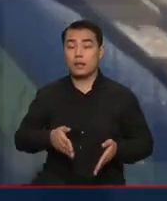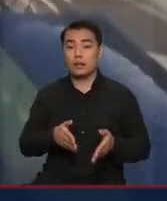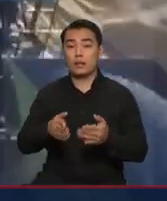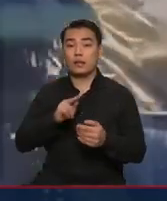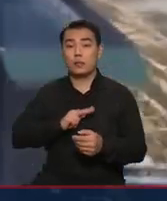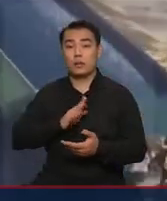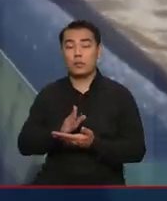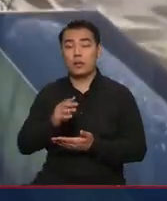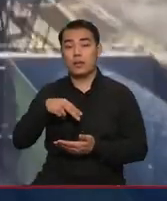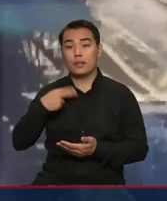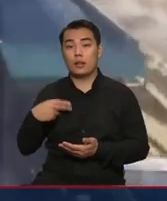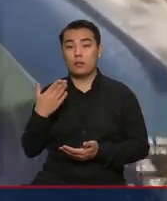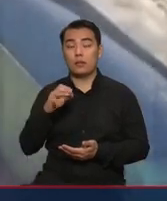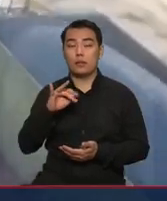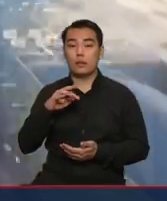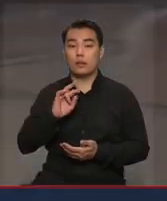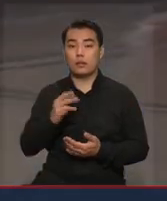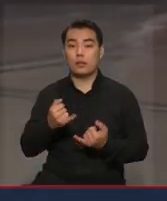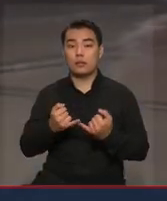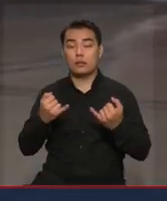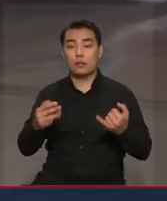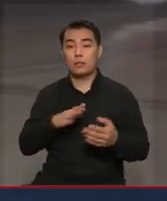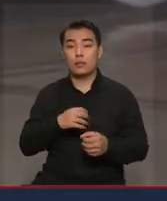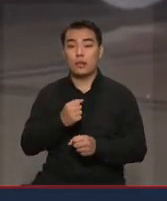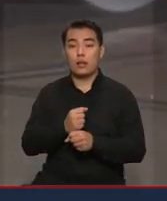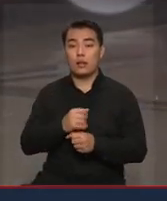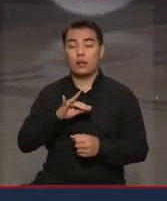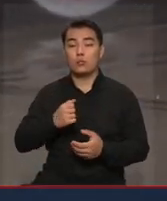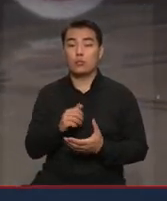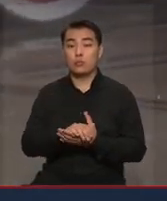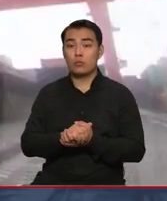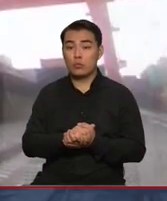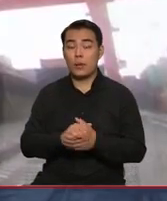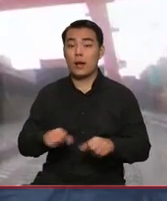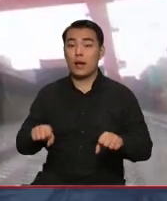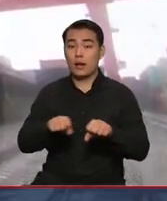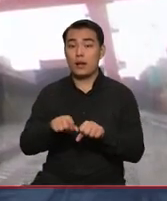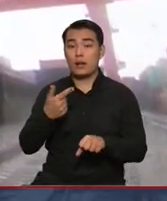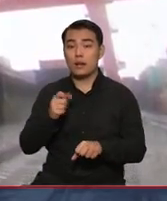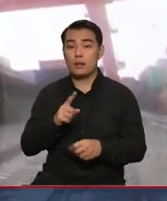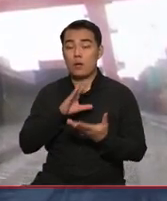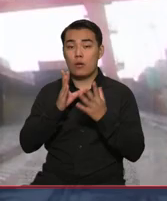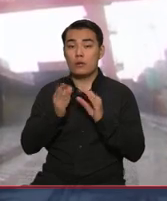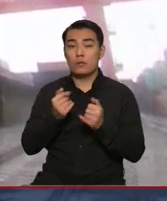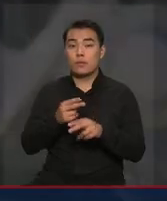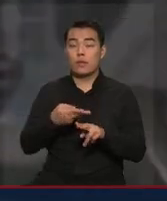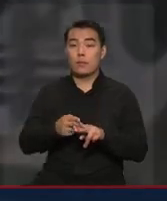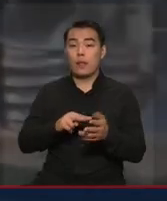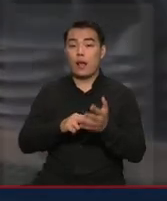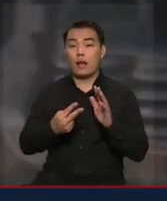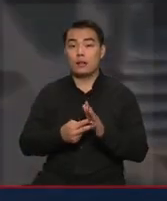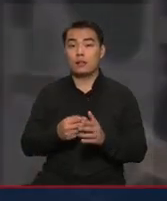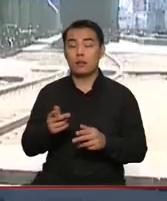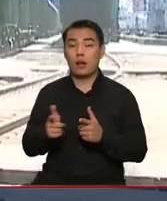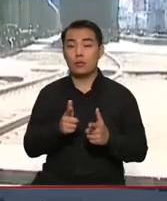Қытайдан Иранға апаратын жаңа темір жол дәлізі тартылды. Бұған қоса Достық мойынты, Бақтай-Аягөз, Мақтарал-Дарбаза темір жол жобаларын жүзеге асыру қолға